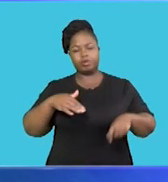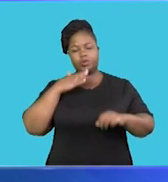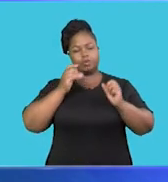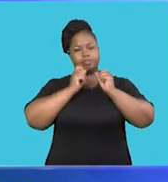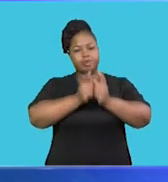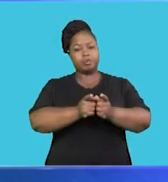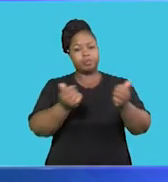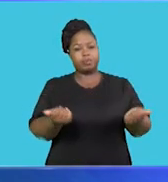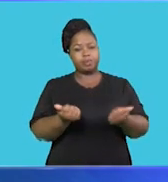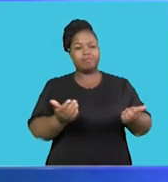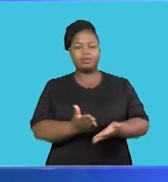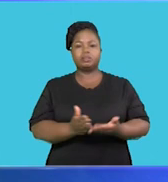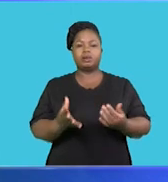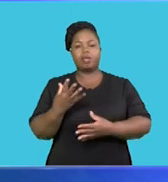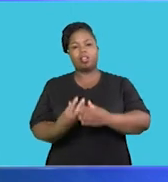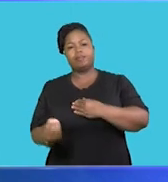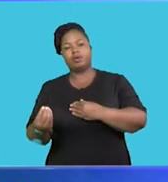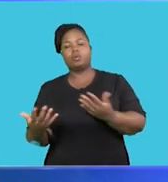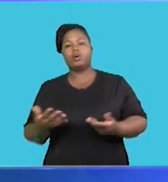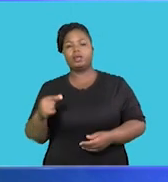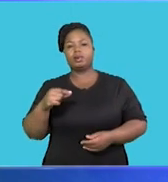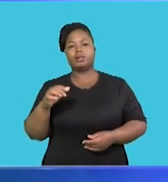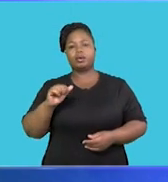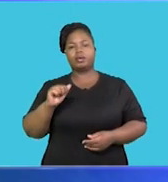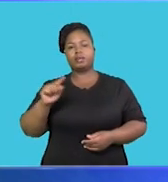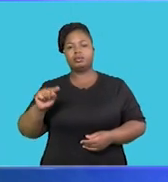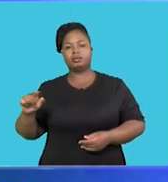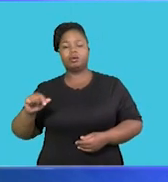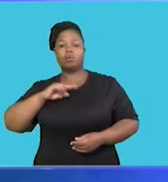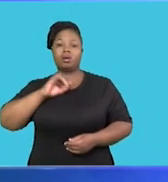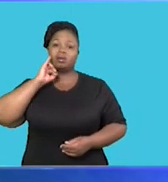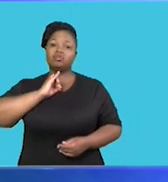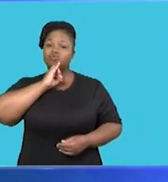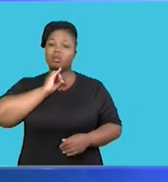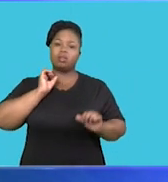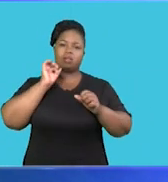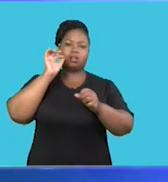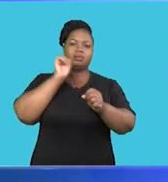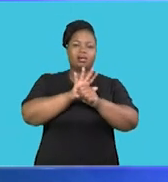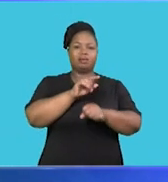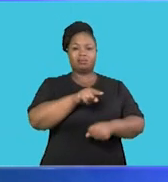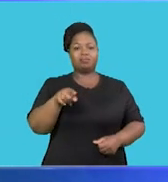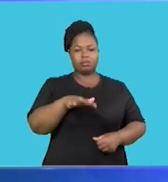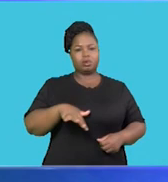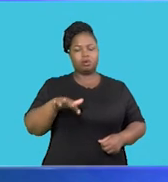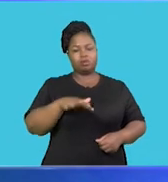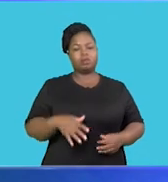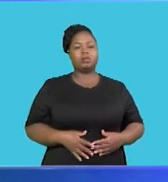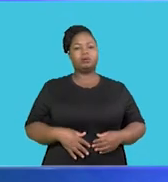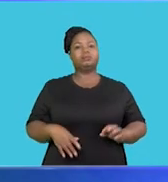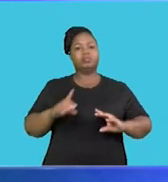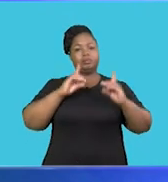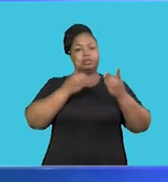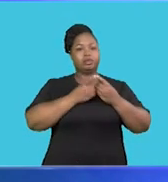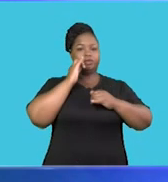ke futhi ke abanye basanyamalela eGaza emva kokuhlasela kwe-Israyeli eGaza umnyango wezobudlelwane bamazwe ngamazwe